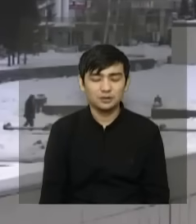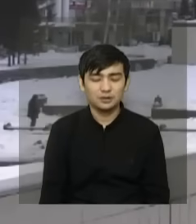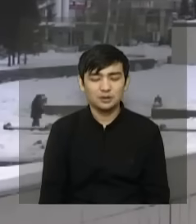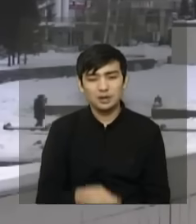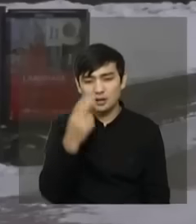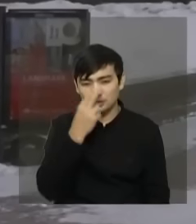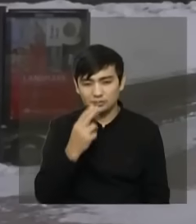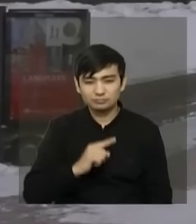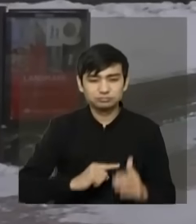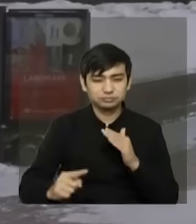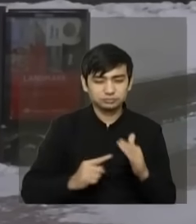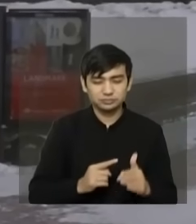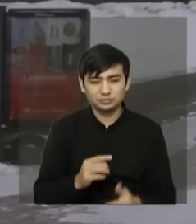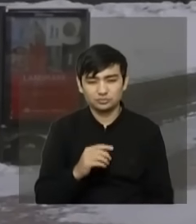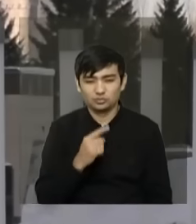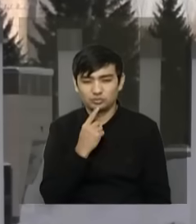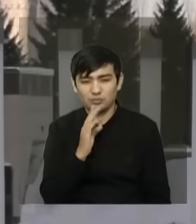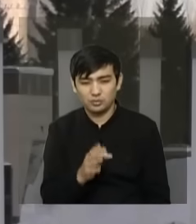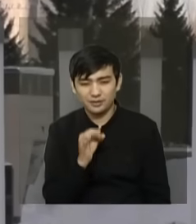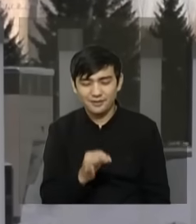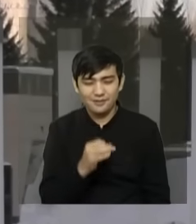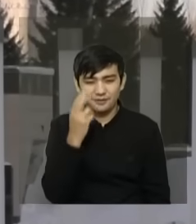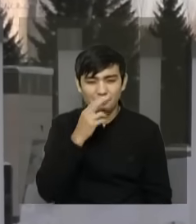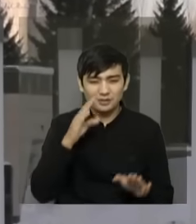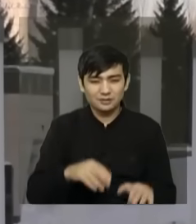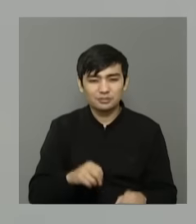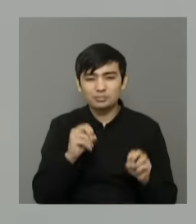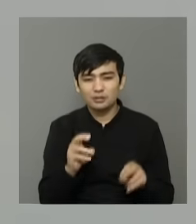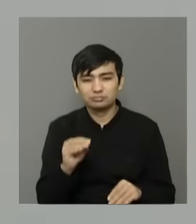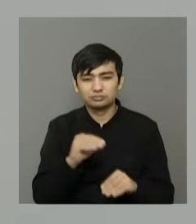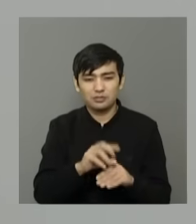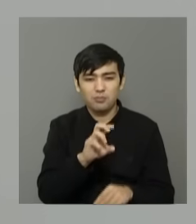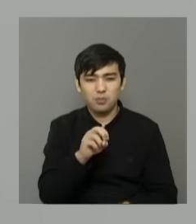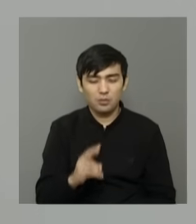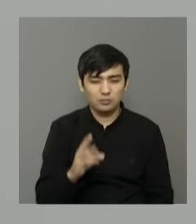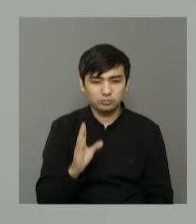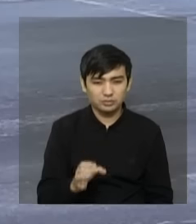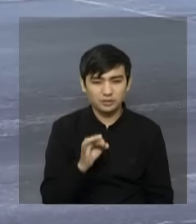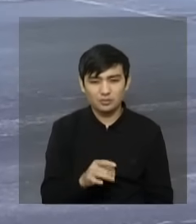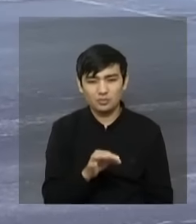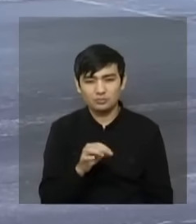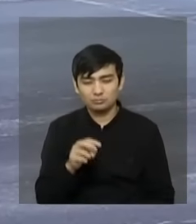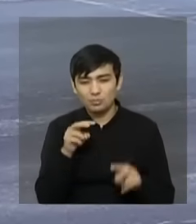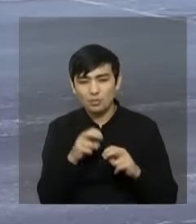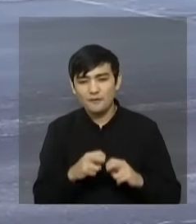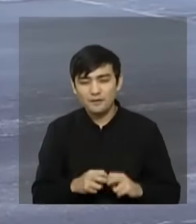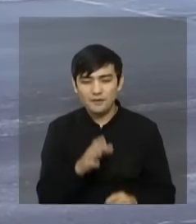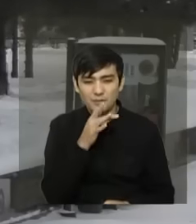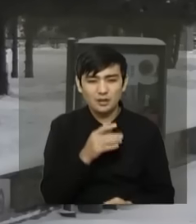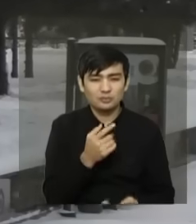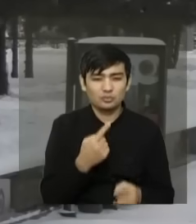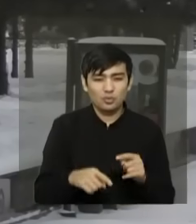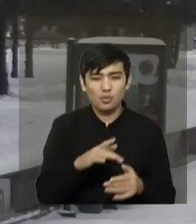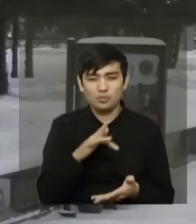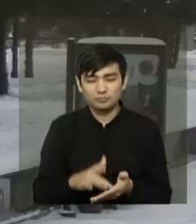Астанага кирип чыгуу кыйындайт. Элордага блок бекеттер коюлатын болду ма? Бул улуттук коопсуздук маселеси. Тексерис бас калага катнайтын